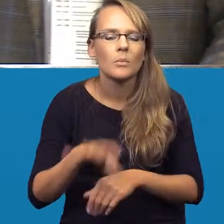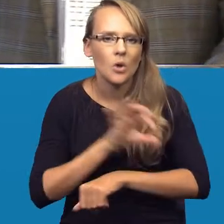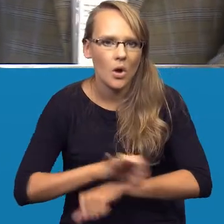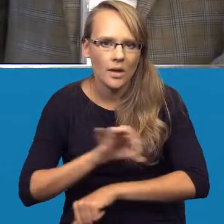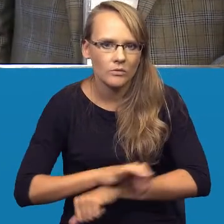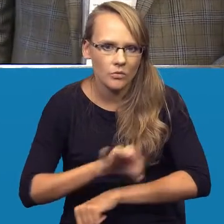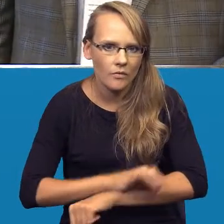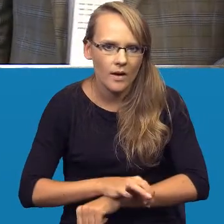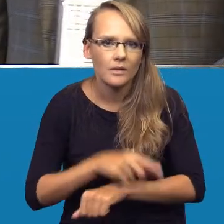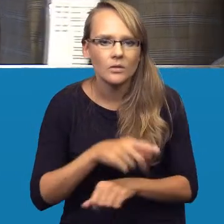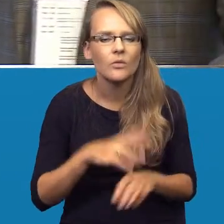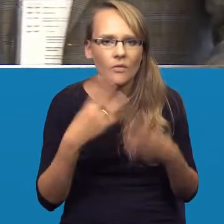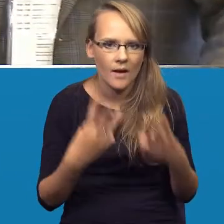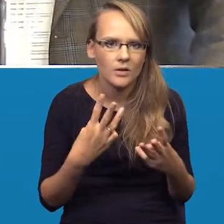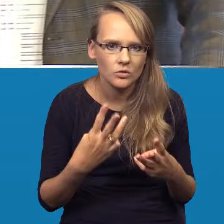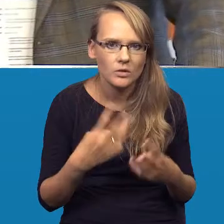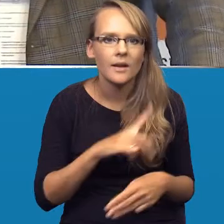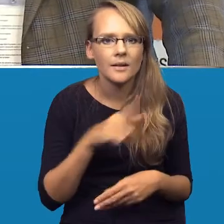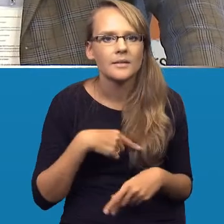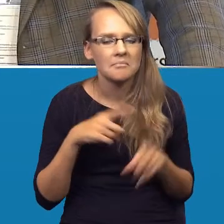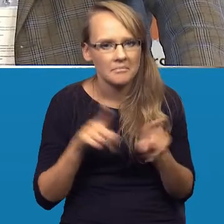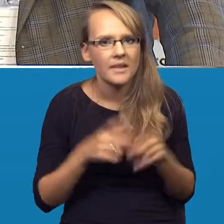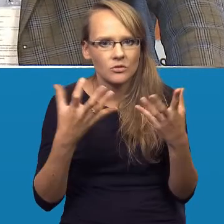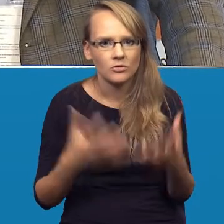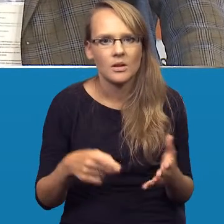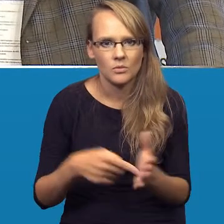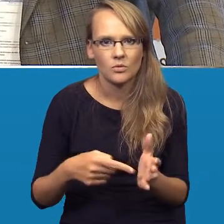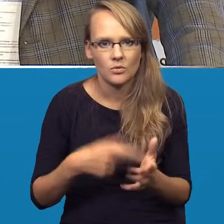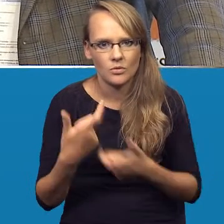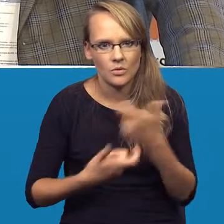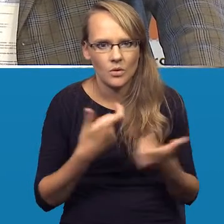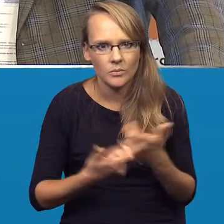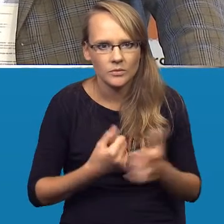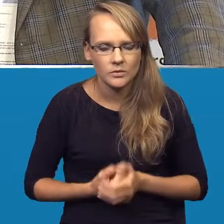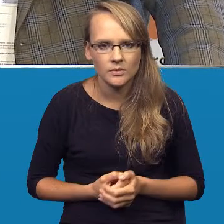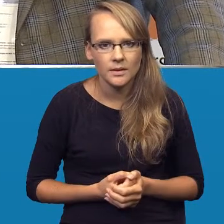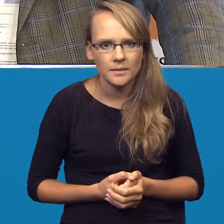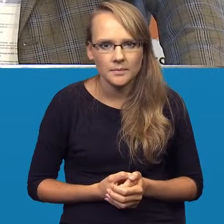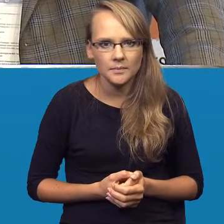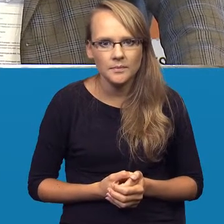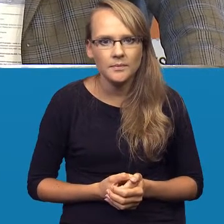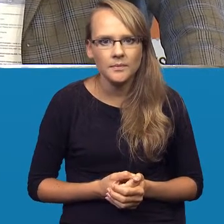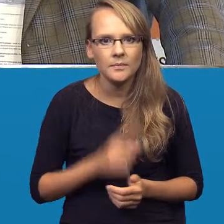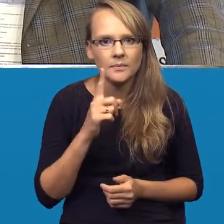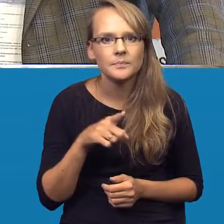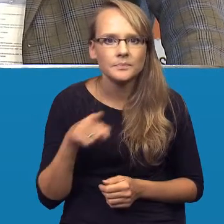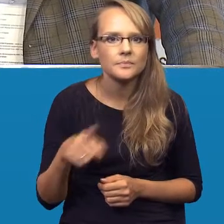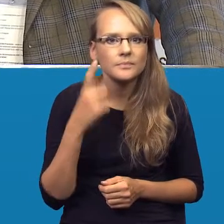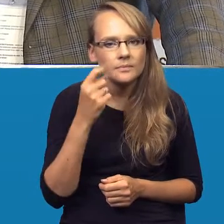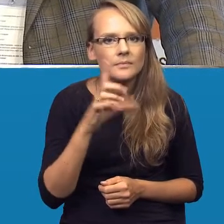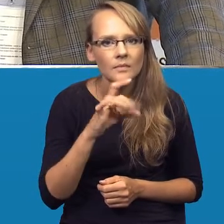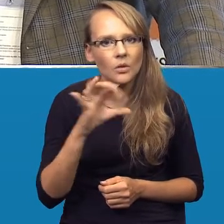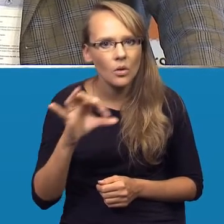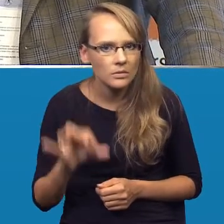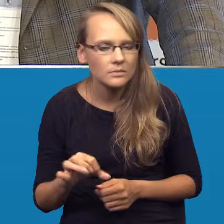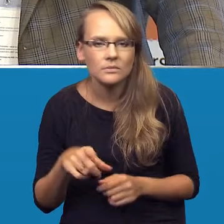Jest to istotny element GOS-u i byśmy chcieli też pójść w tym kierunku. Natomiast ta cała idea GOS też wymaga